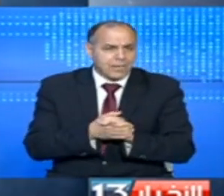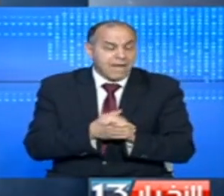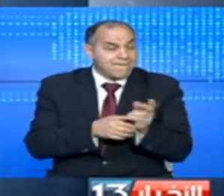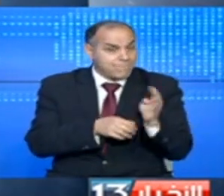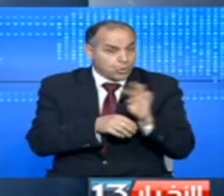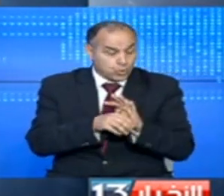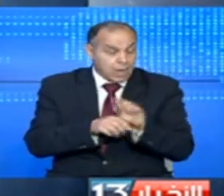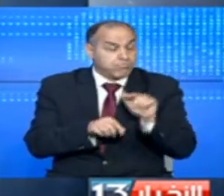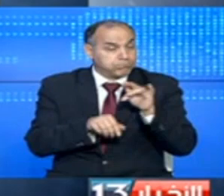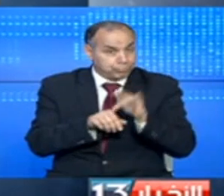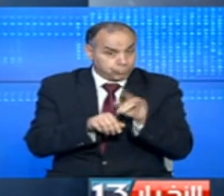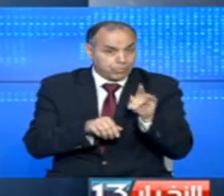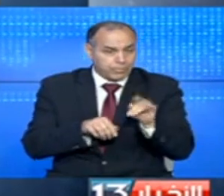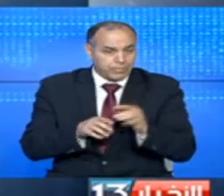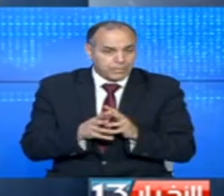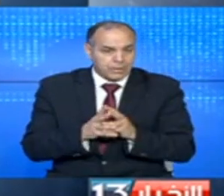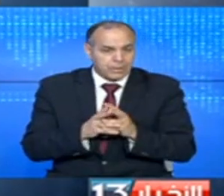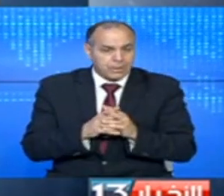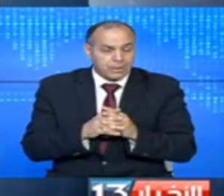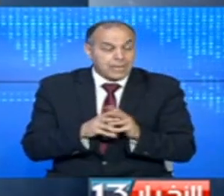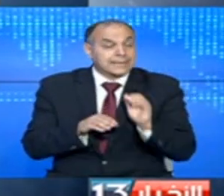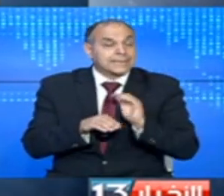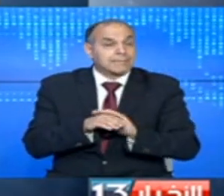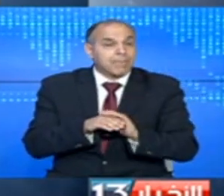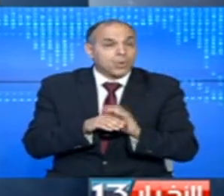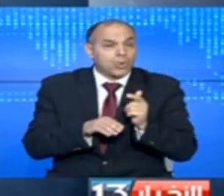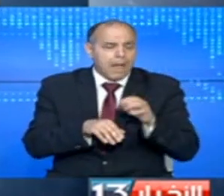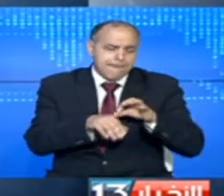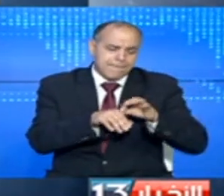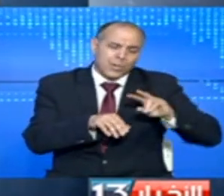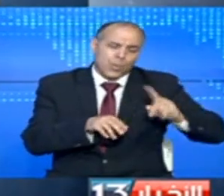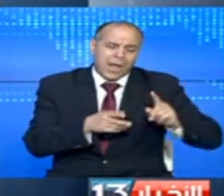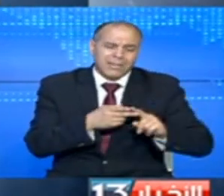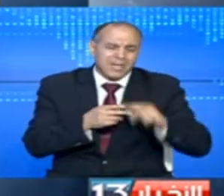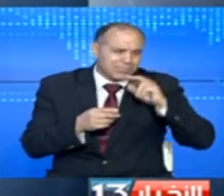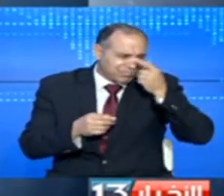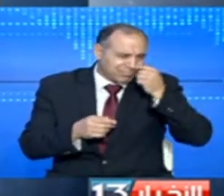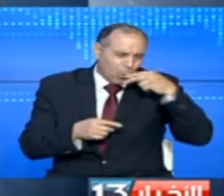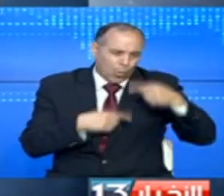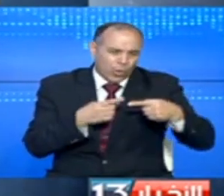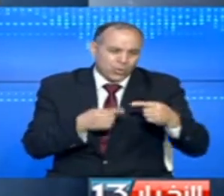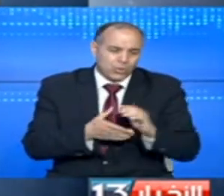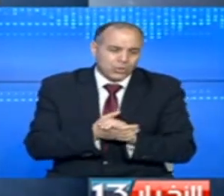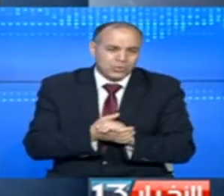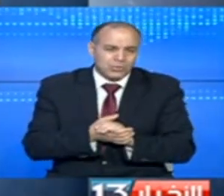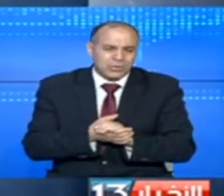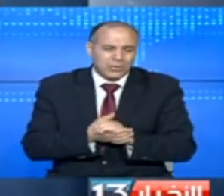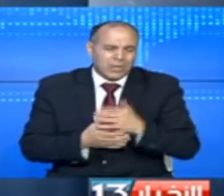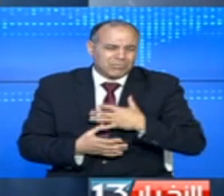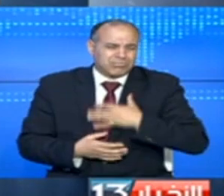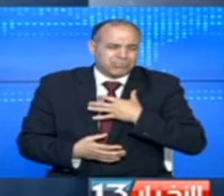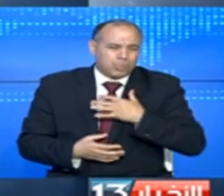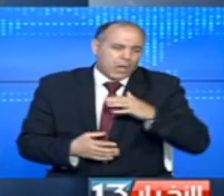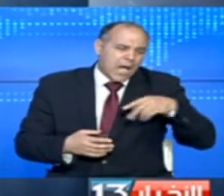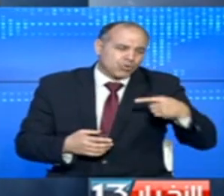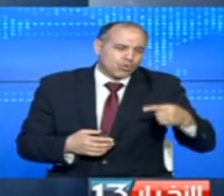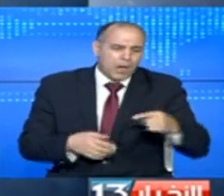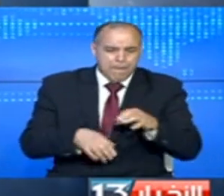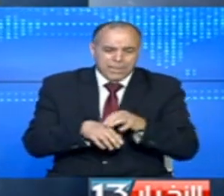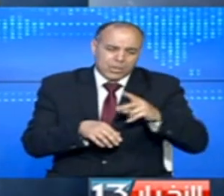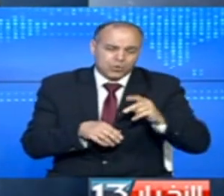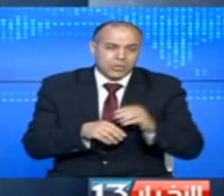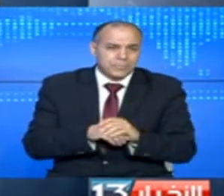للفيروس والسبب المباشر أمراض أخرى مزمنة أو اختناق بالغاز أو